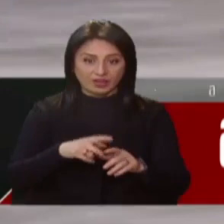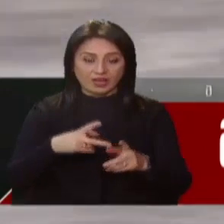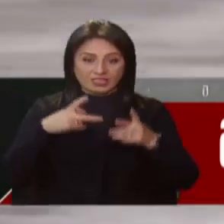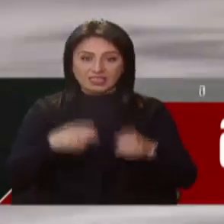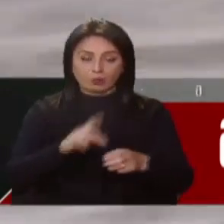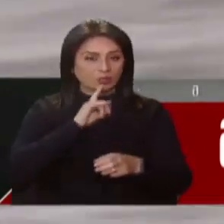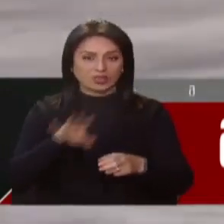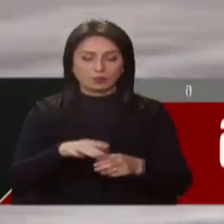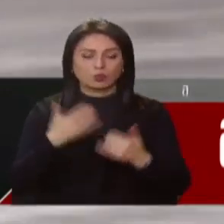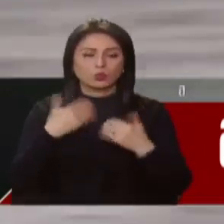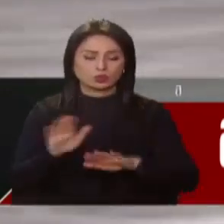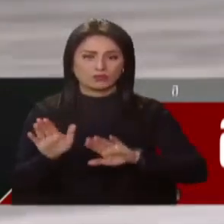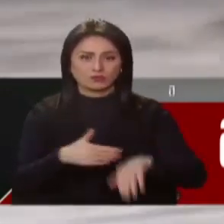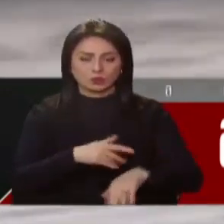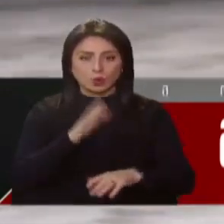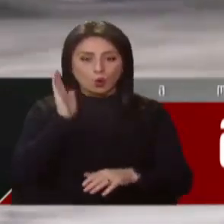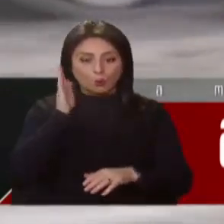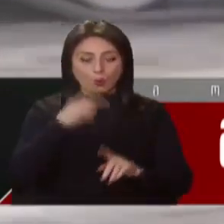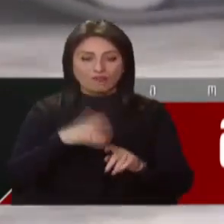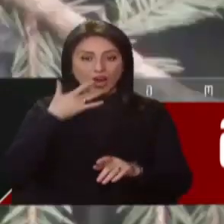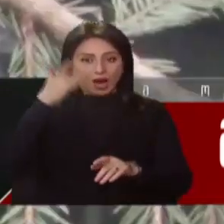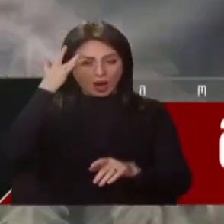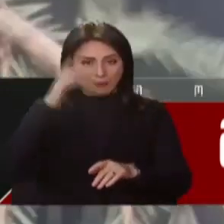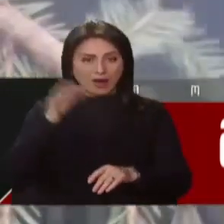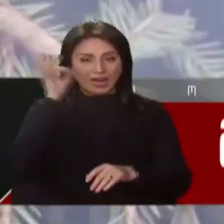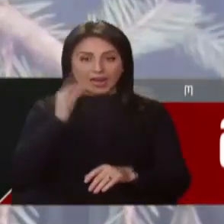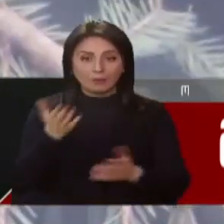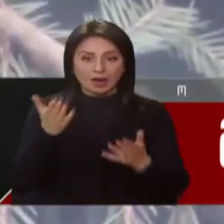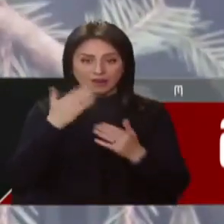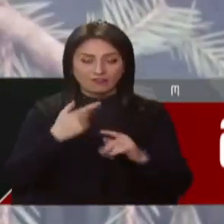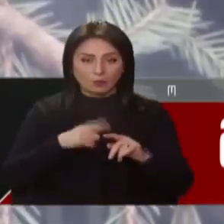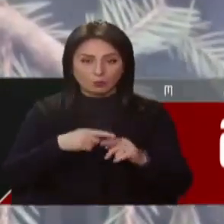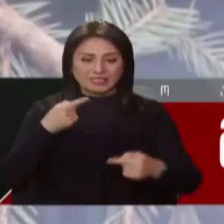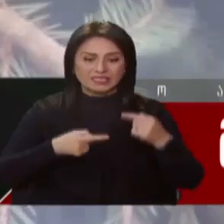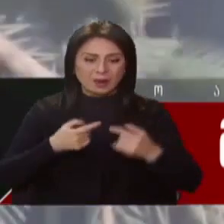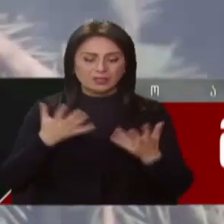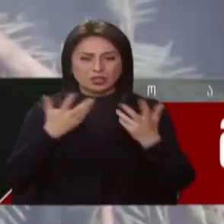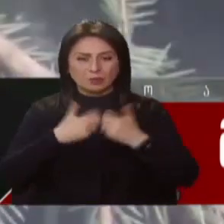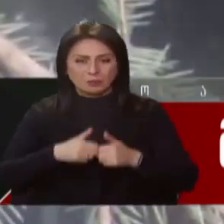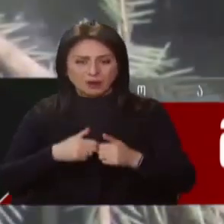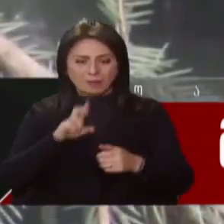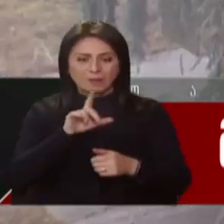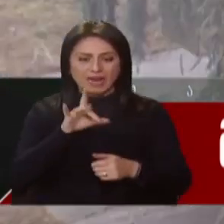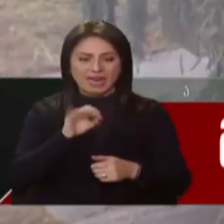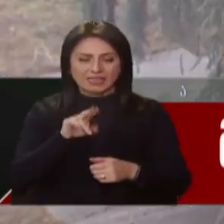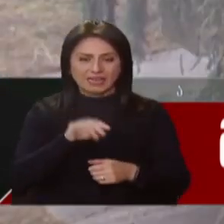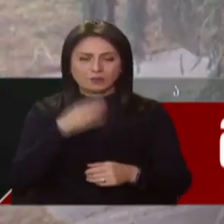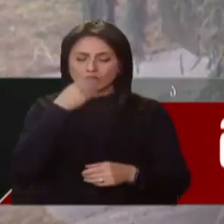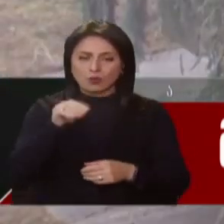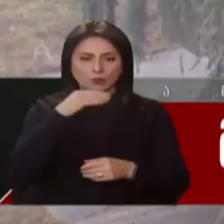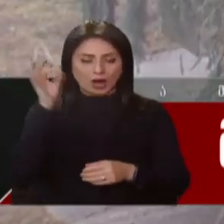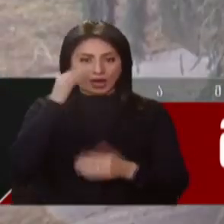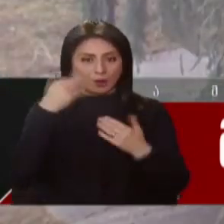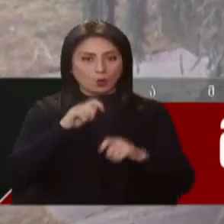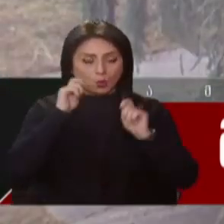წარსულს ჩაბარდა. Უახლოეს მომავალში უკრაინა ვაშინგტონისა და ბერლინისგან ქვეითა საბრძოლო მანქანებს, ბრედლის და მარდერს მიიღებს.